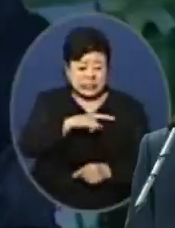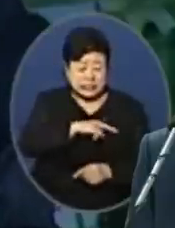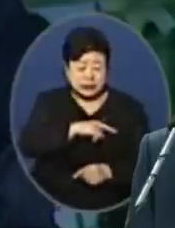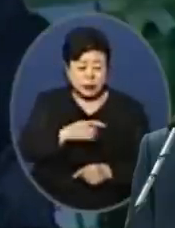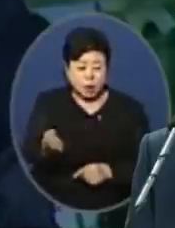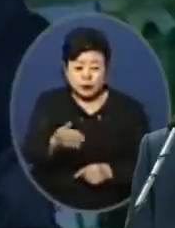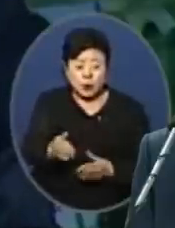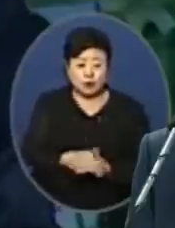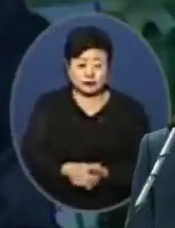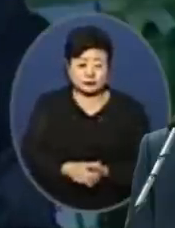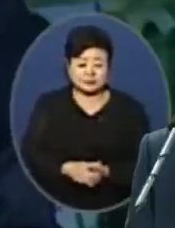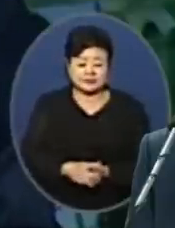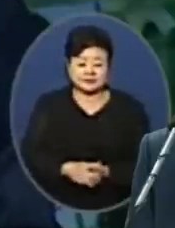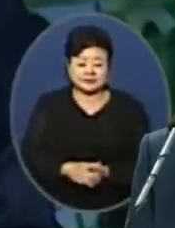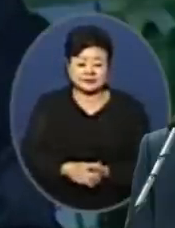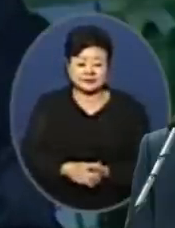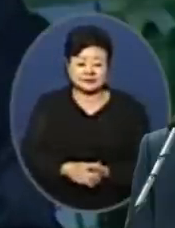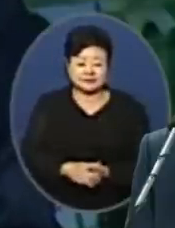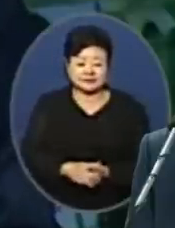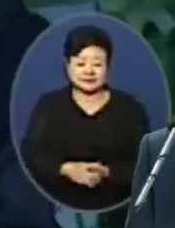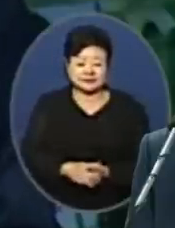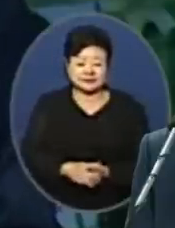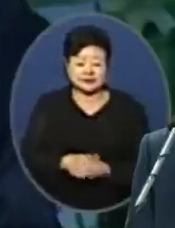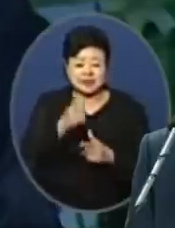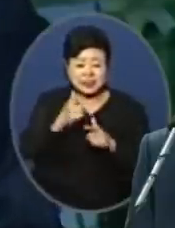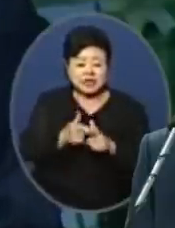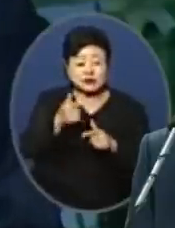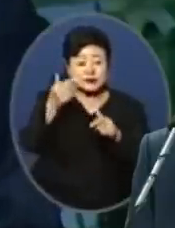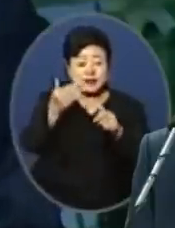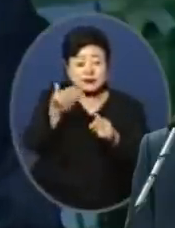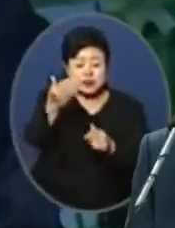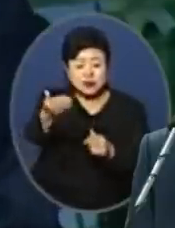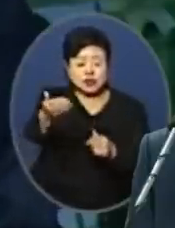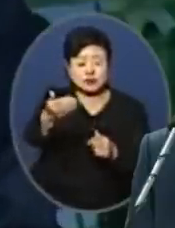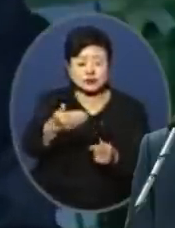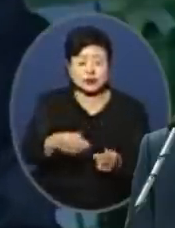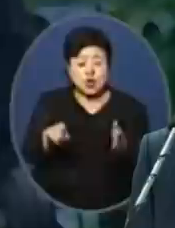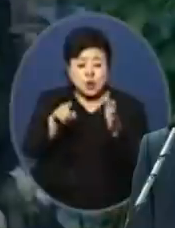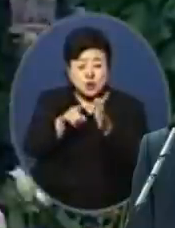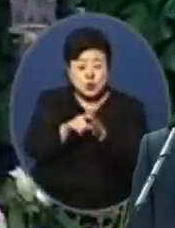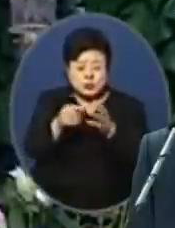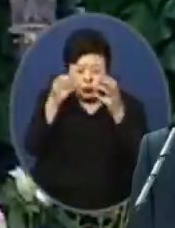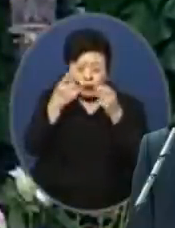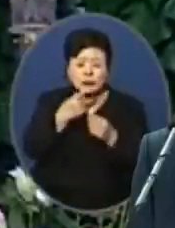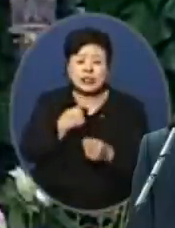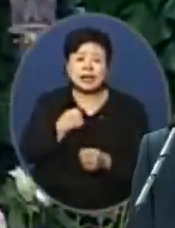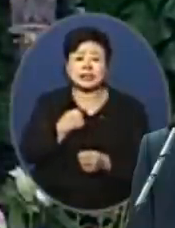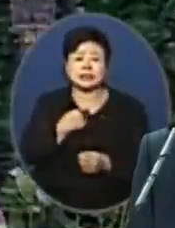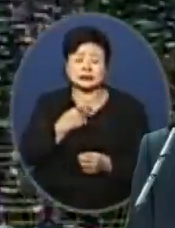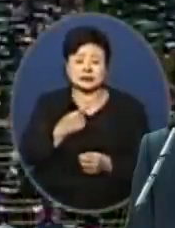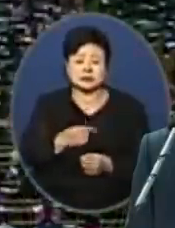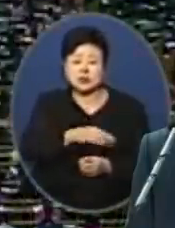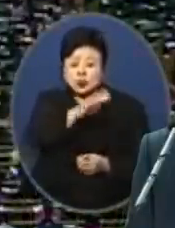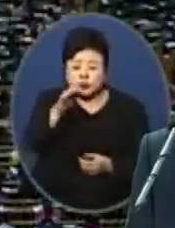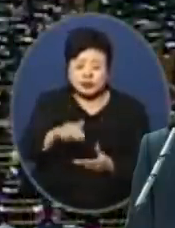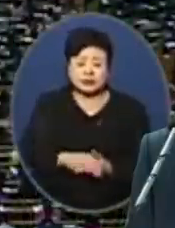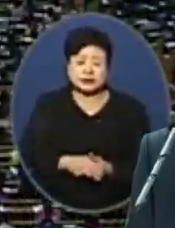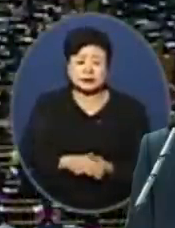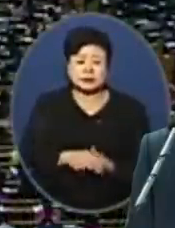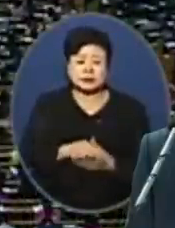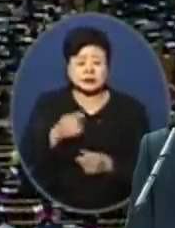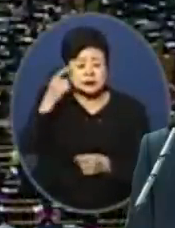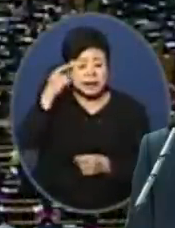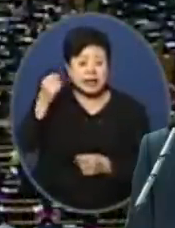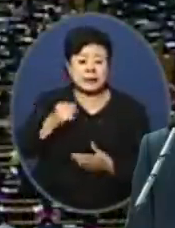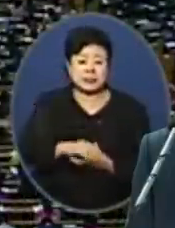효과가 없는 것입니다. 우리 주 예수님께서 여러분 우리를 위해서 어떤 고통을 당했다는 것을 우리는 생각해야